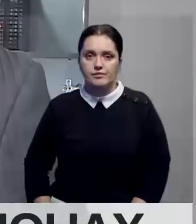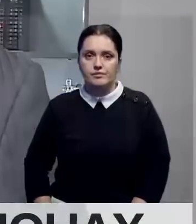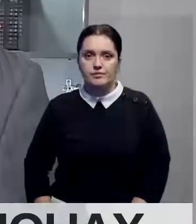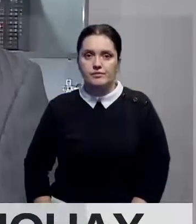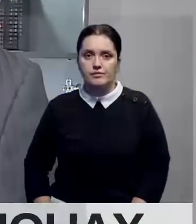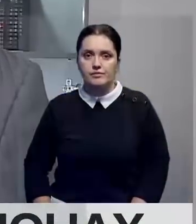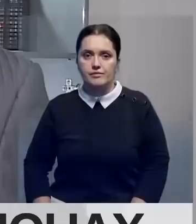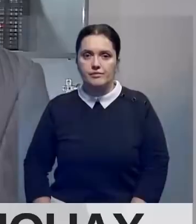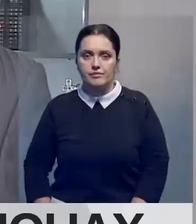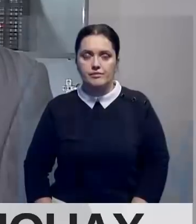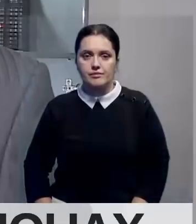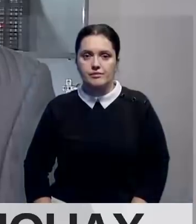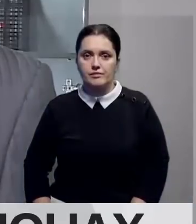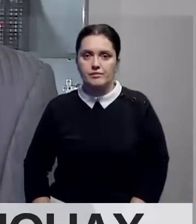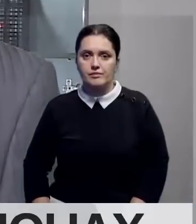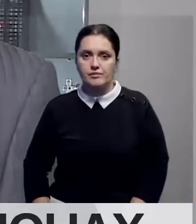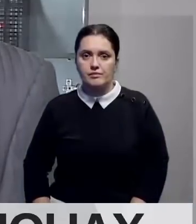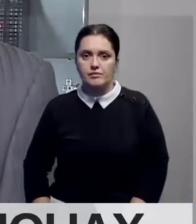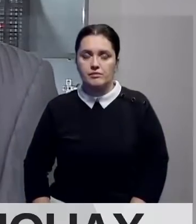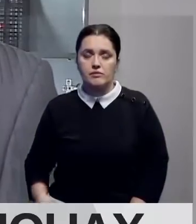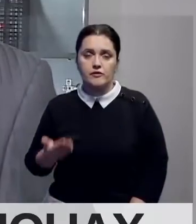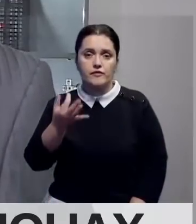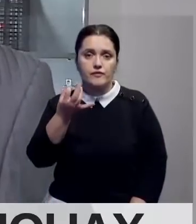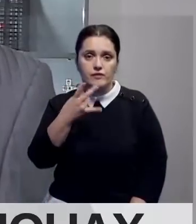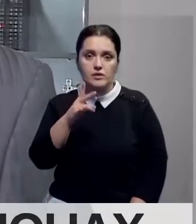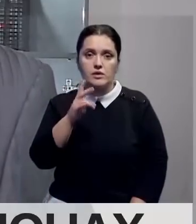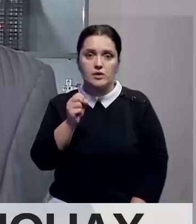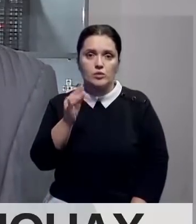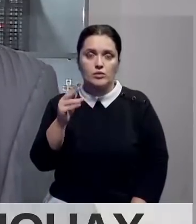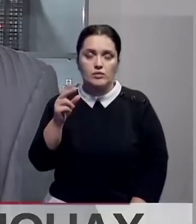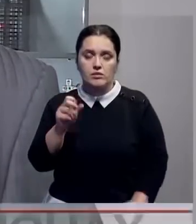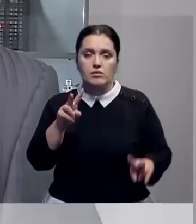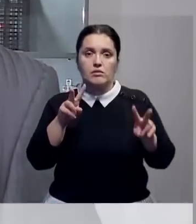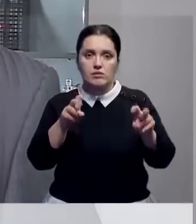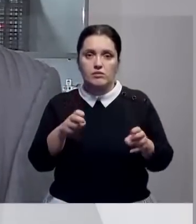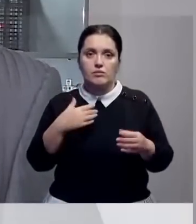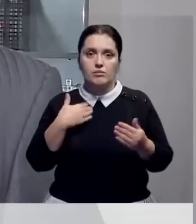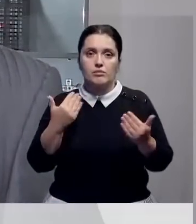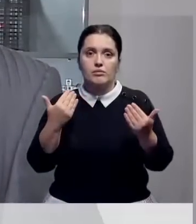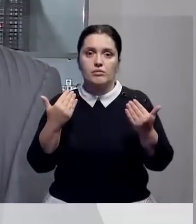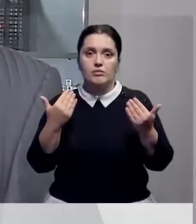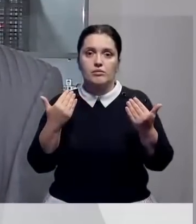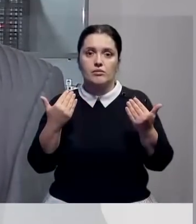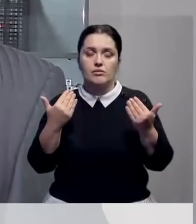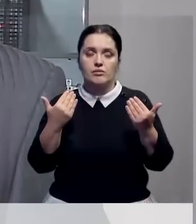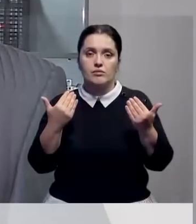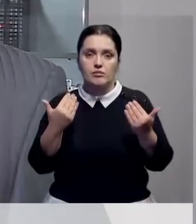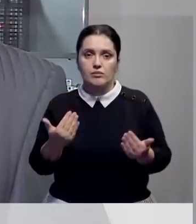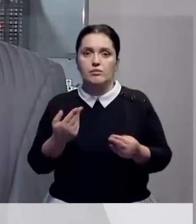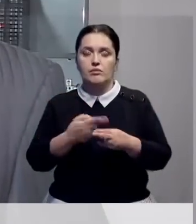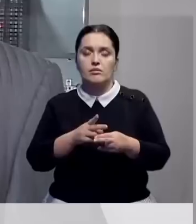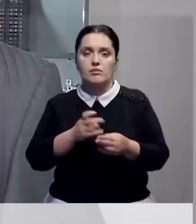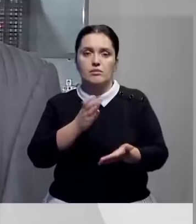В настоящее время в рамках деятельности фонда науки мы осуществляем определенные виды деятельности, направленных